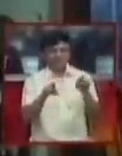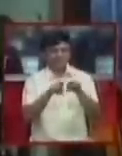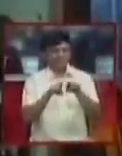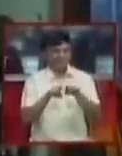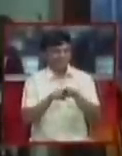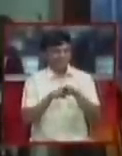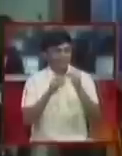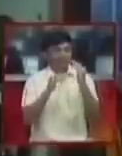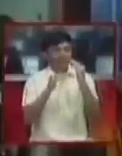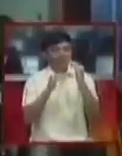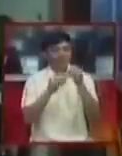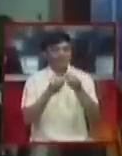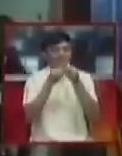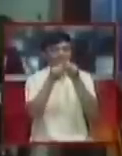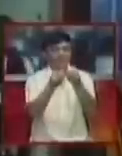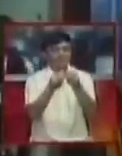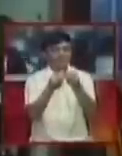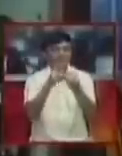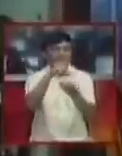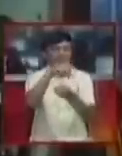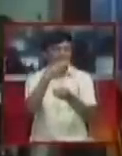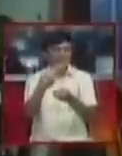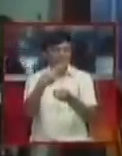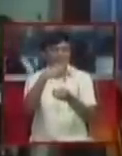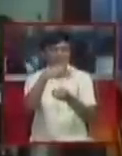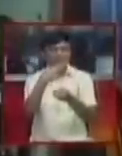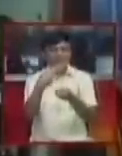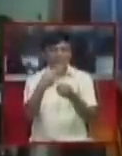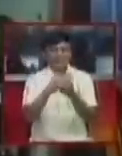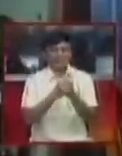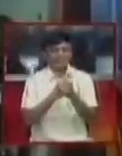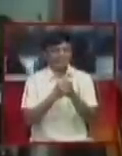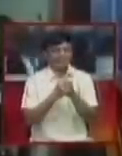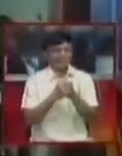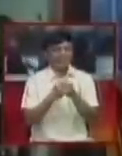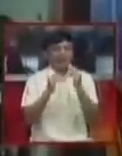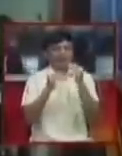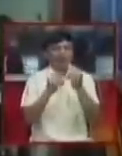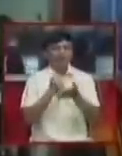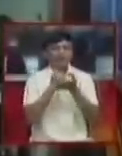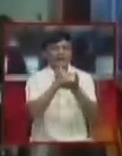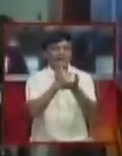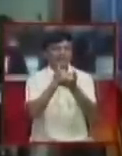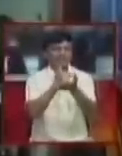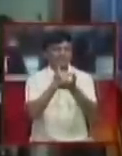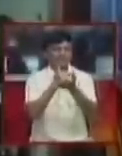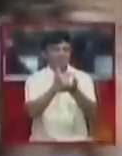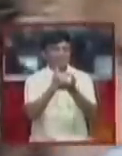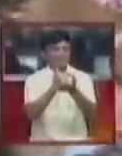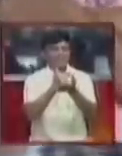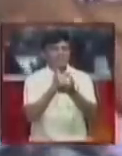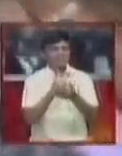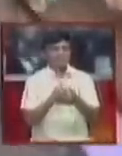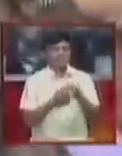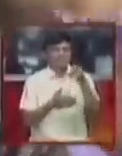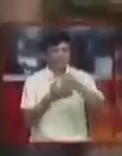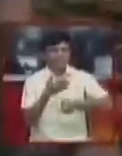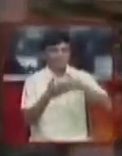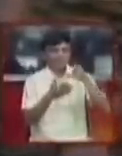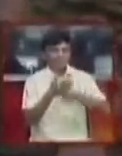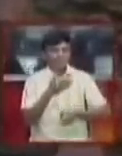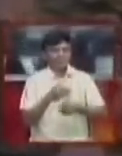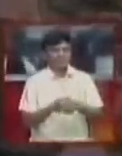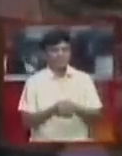merong sa aming, merong PhilHealth na tutulong at handang tumulong sa mga gastusin namin.